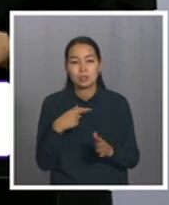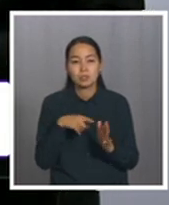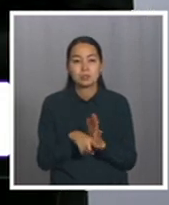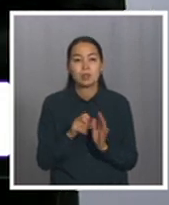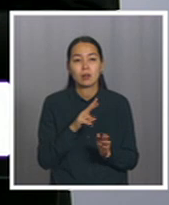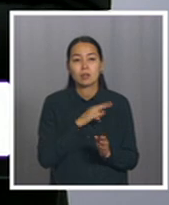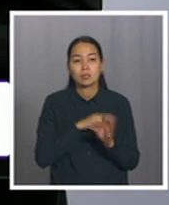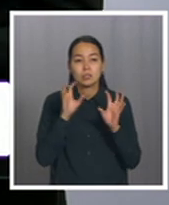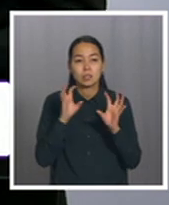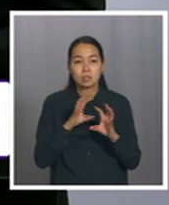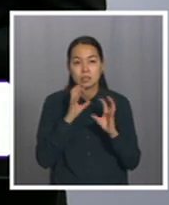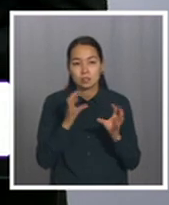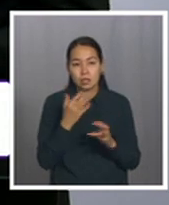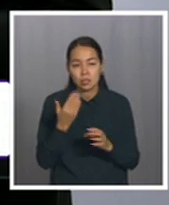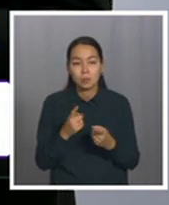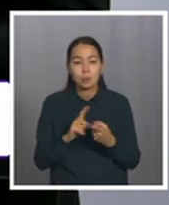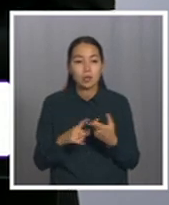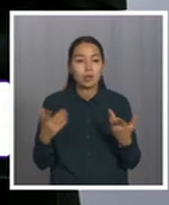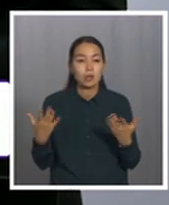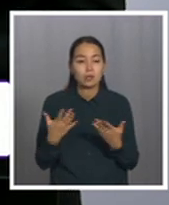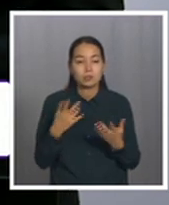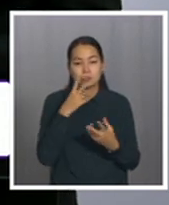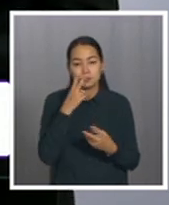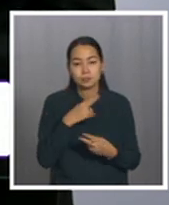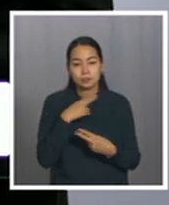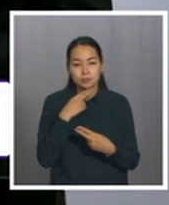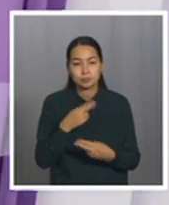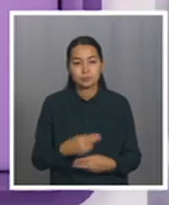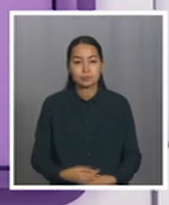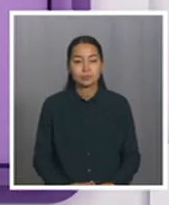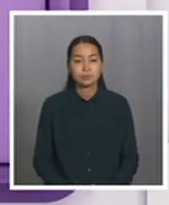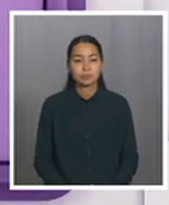заңына байланысты екендігін, соған тәуелді екендігін көресіздер.